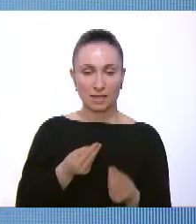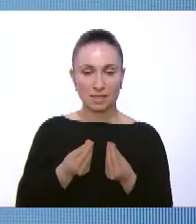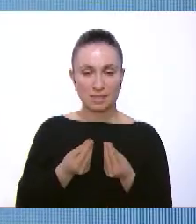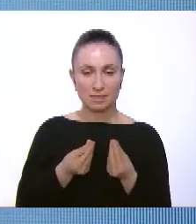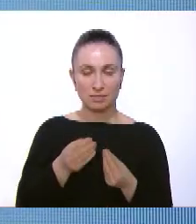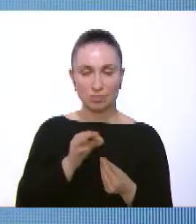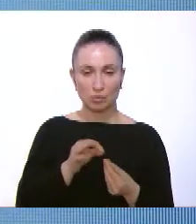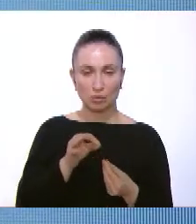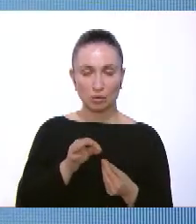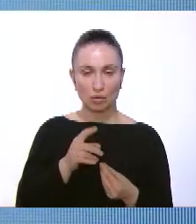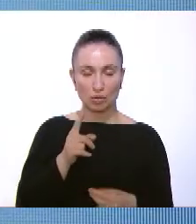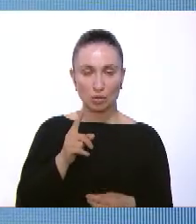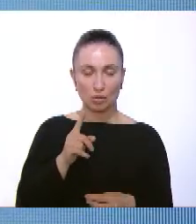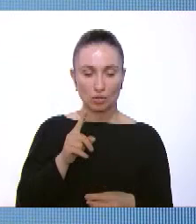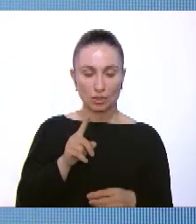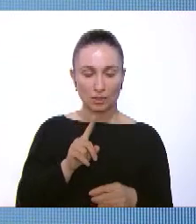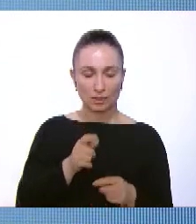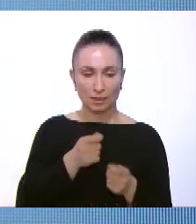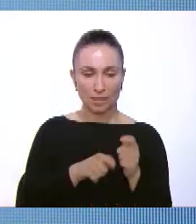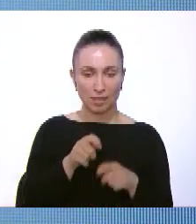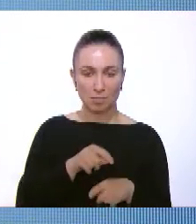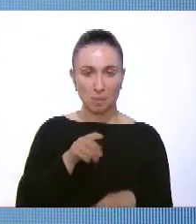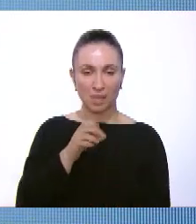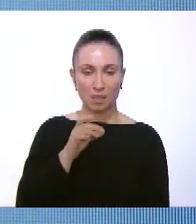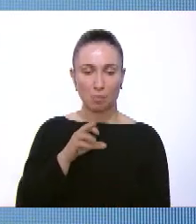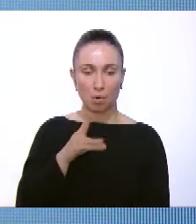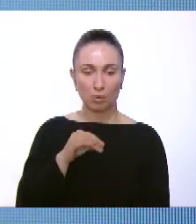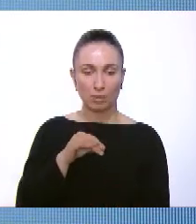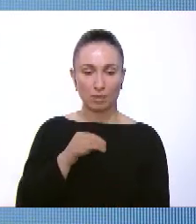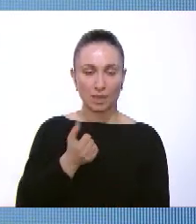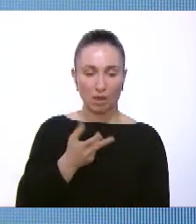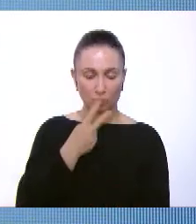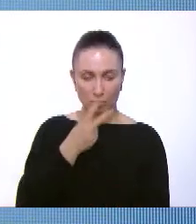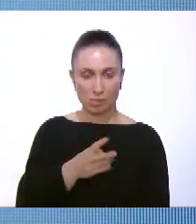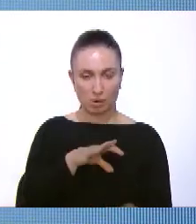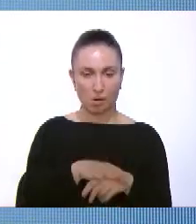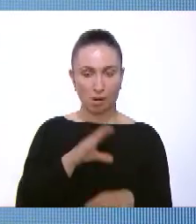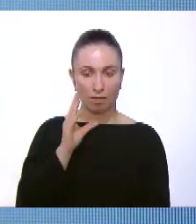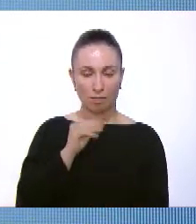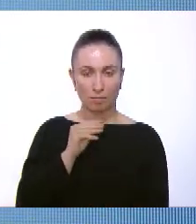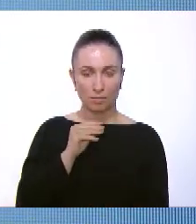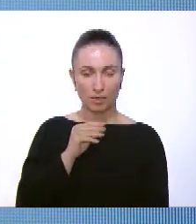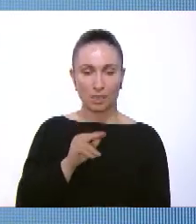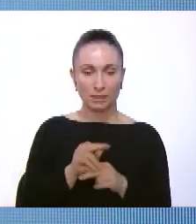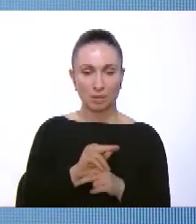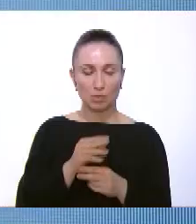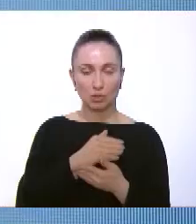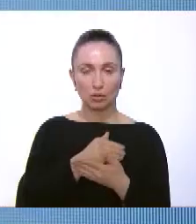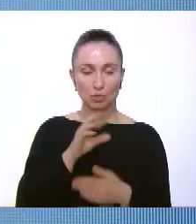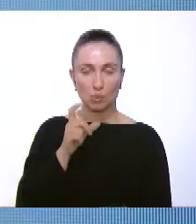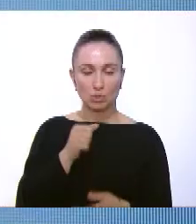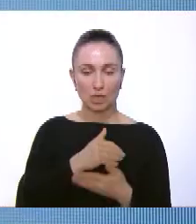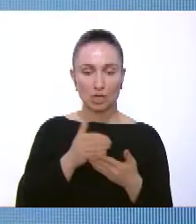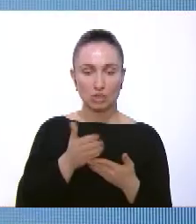სითხეებში ცნობილი ნივთიერებების მეტაბოლიტურ რაოდენობას და თერაპიული დოზების